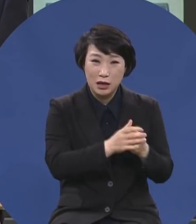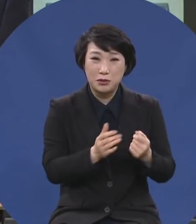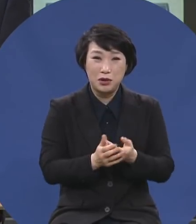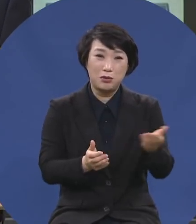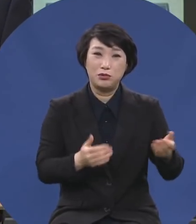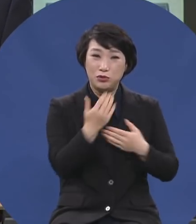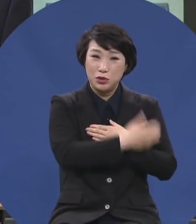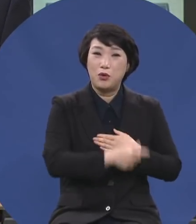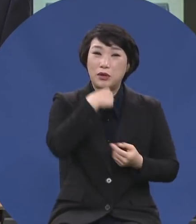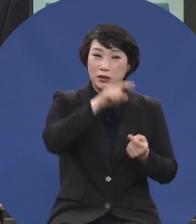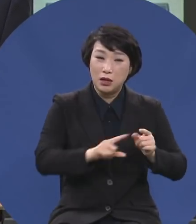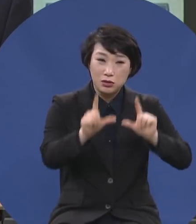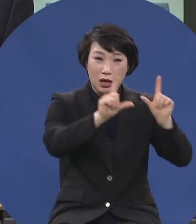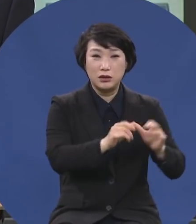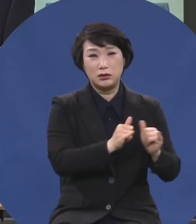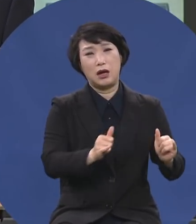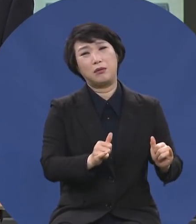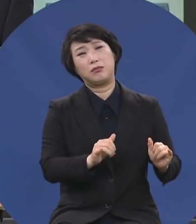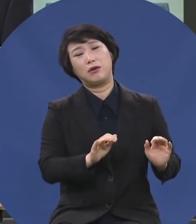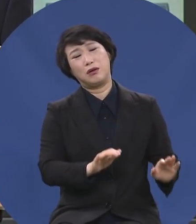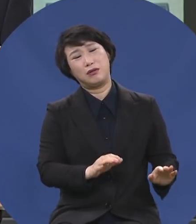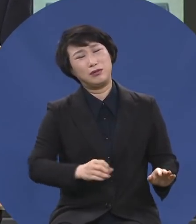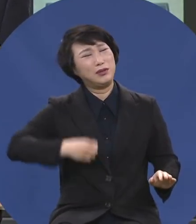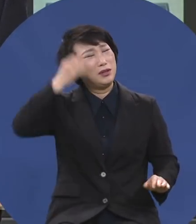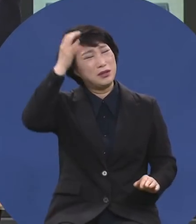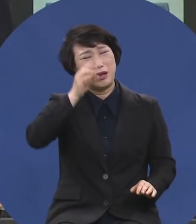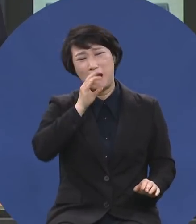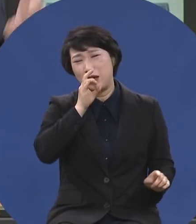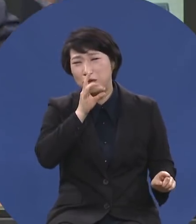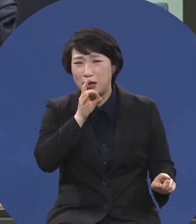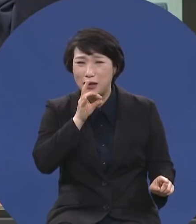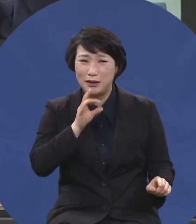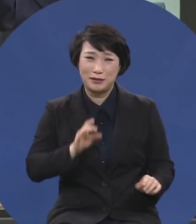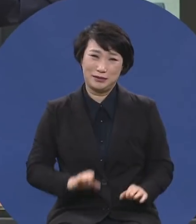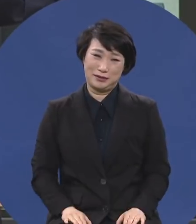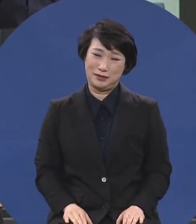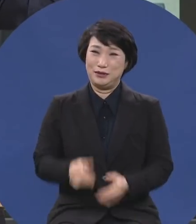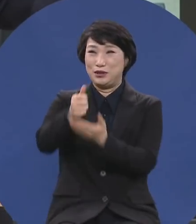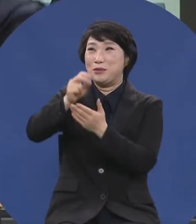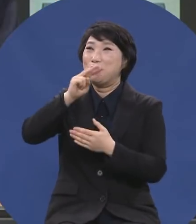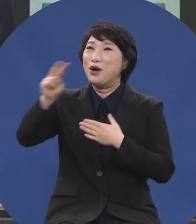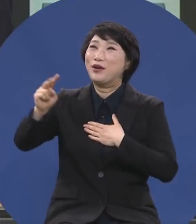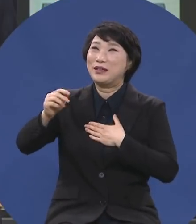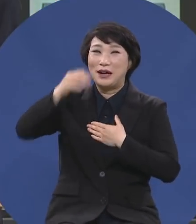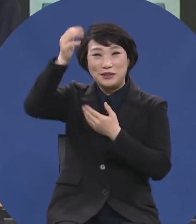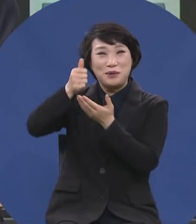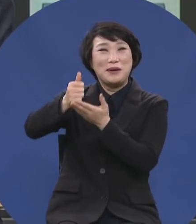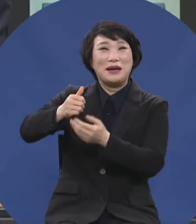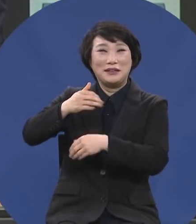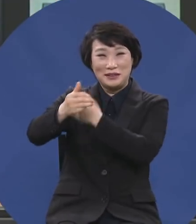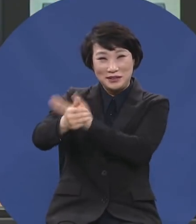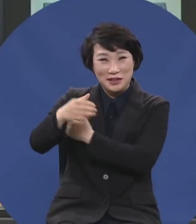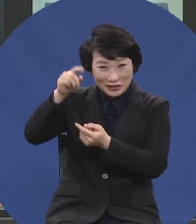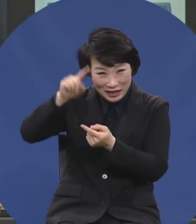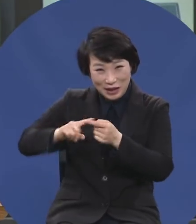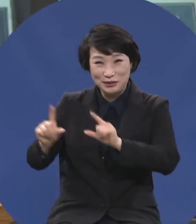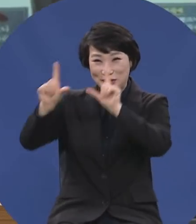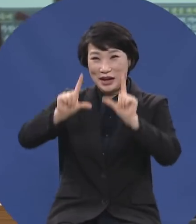육신의 기능대로 사는 사람임을 잊어서는 안 된다. 주여 나에게 성령의 기능대로 살게